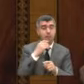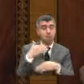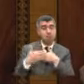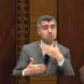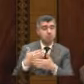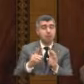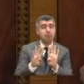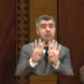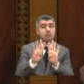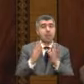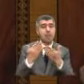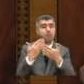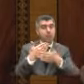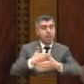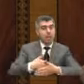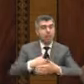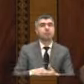مع 8 ديال الليل، ولكن